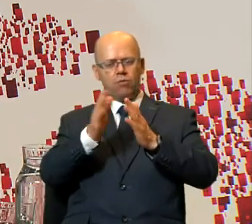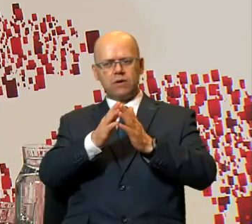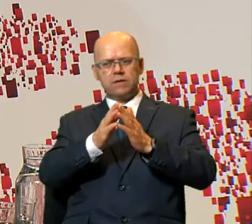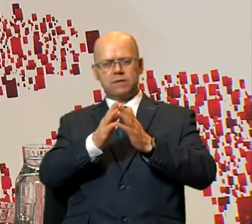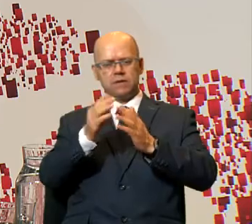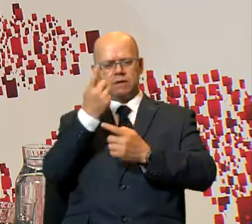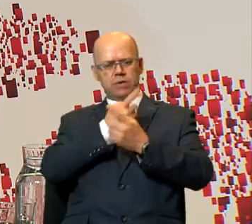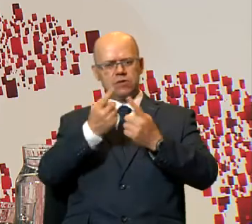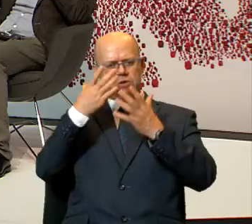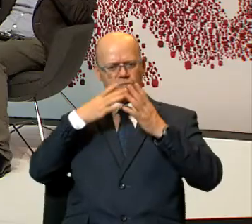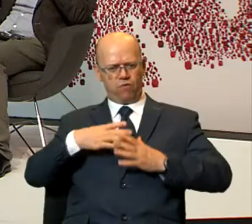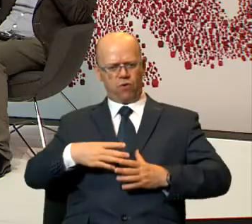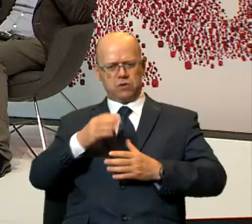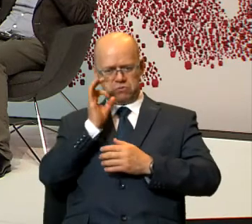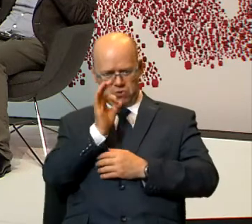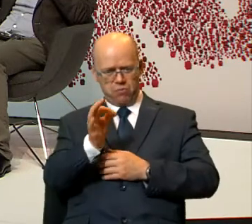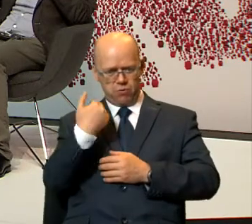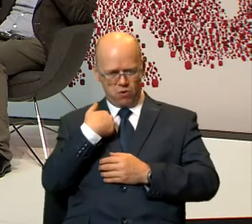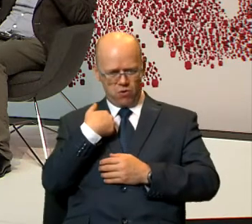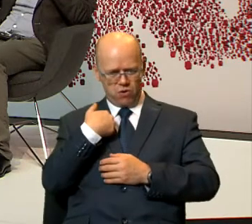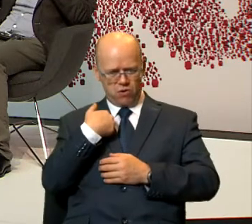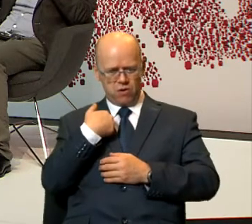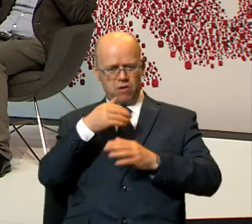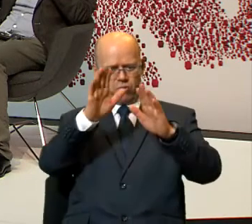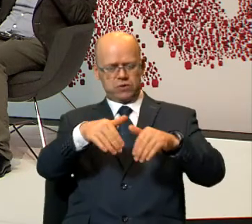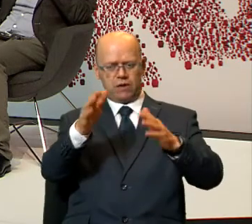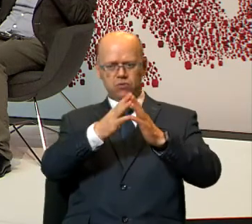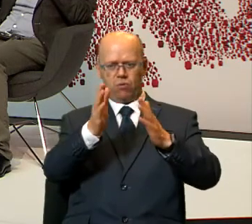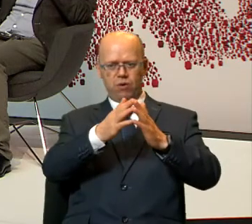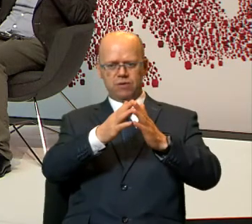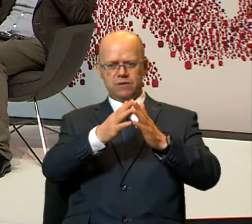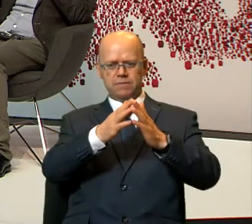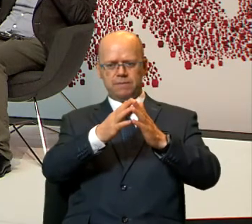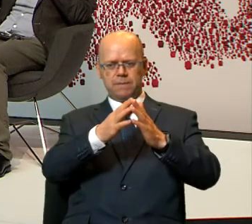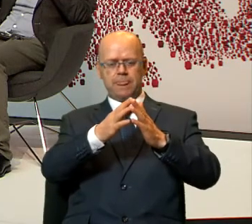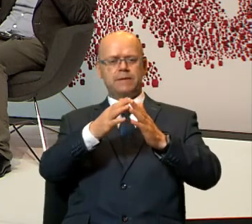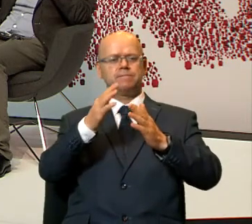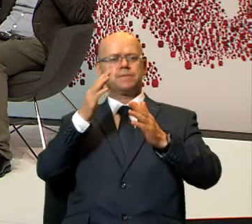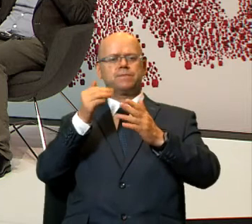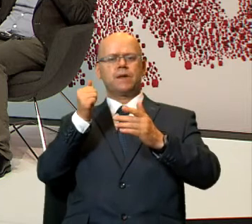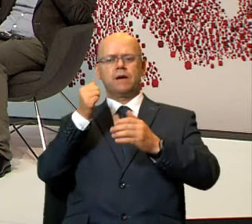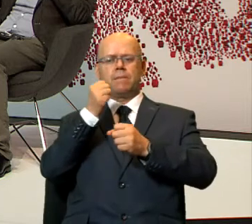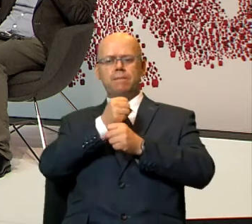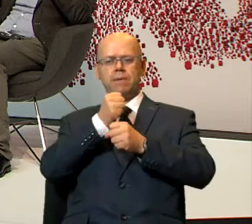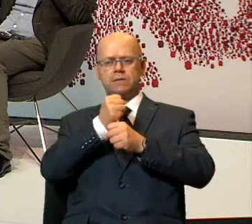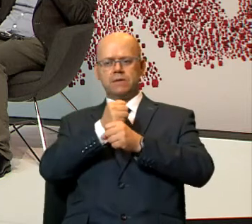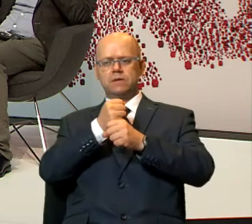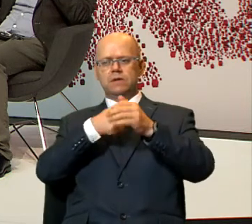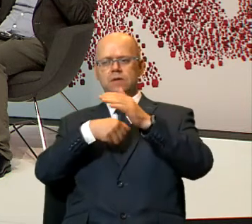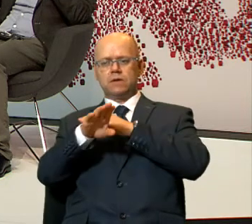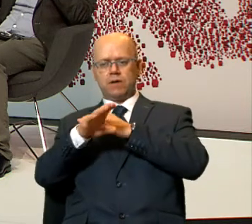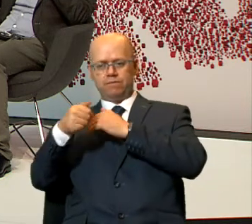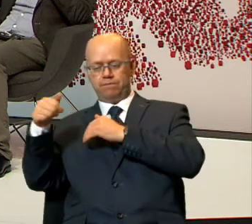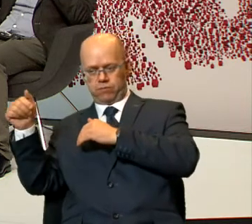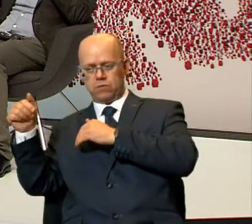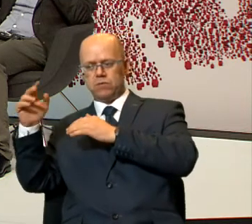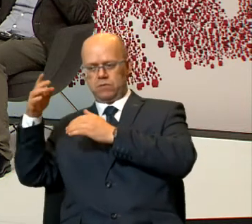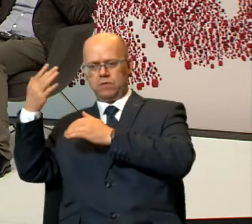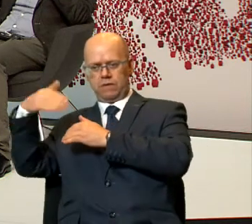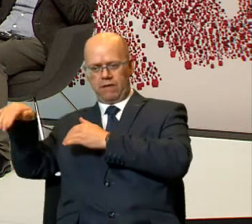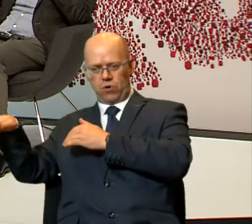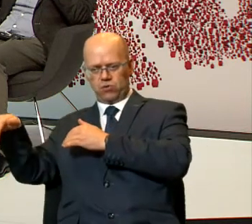tym spowolnieniem się kojarzyło w momencie, jak praca z domu wyszła gdzieś od XIX wieku i ten